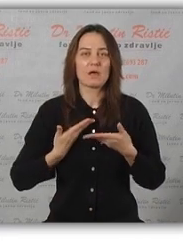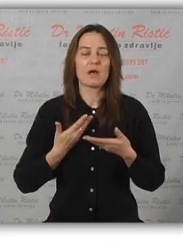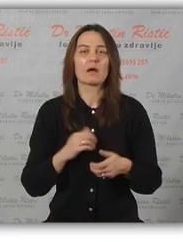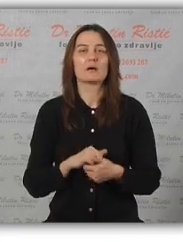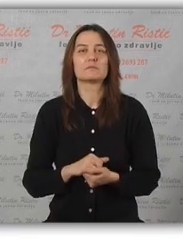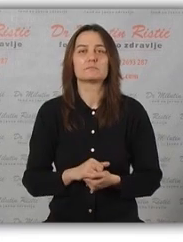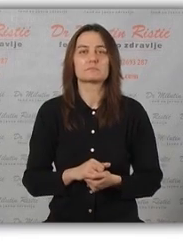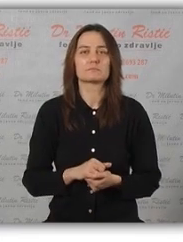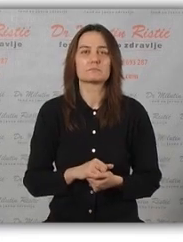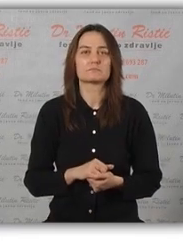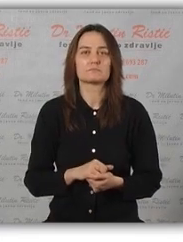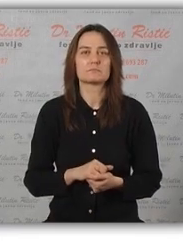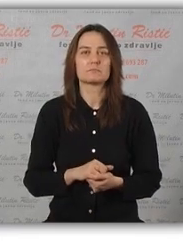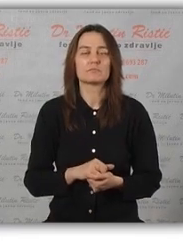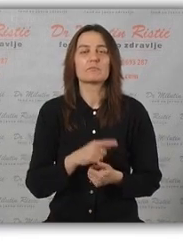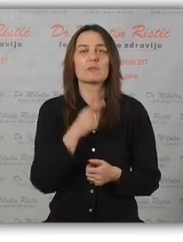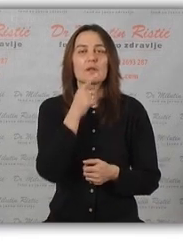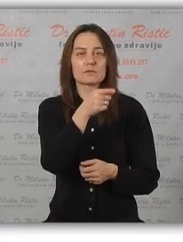da da